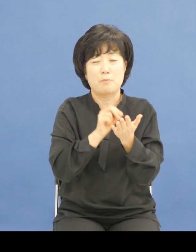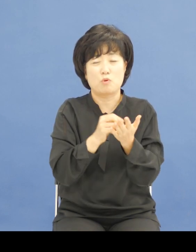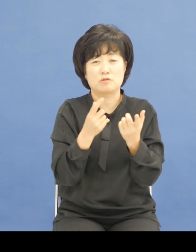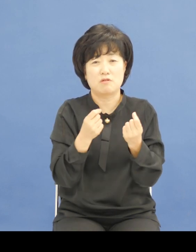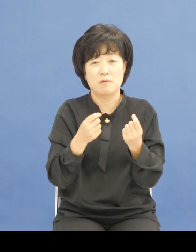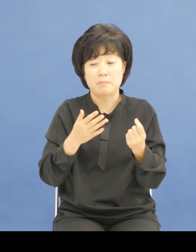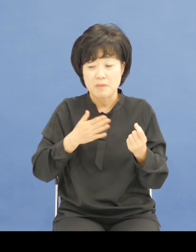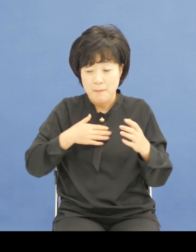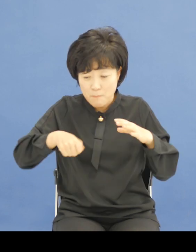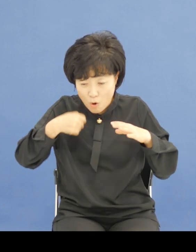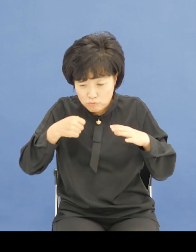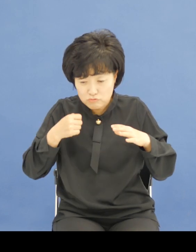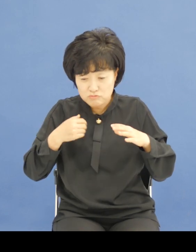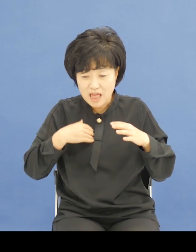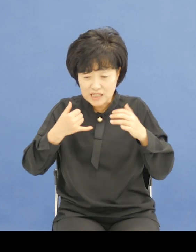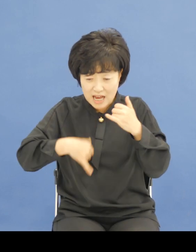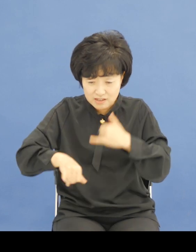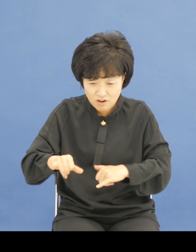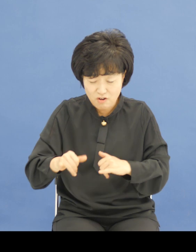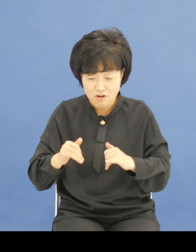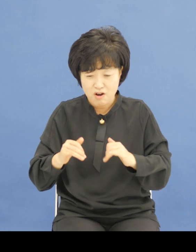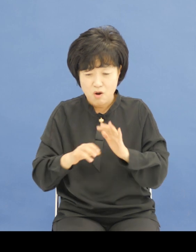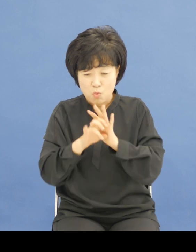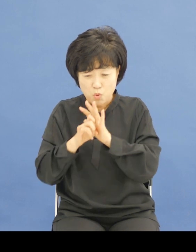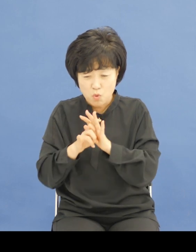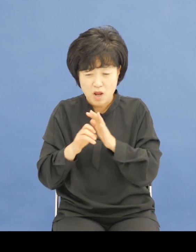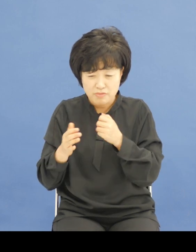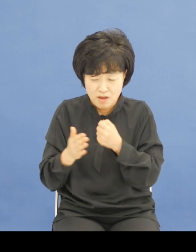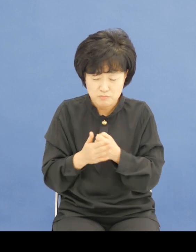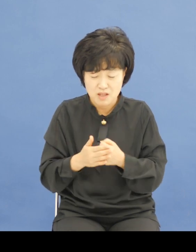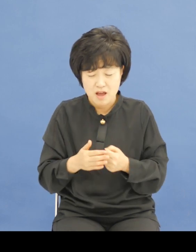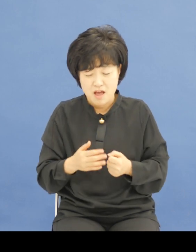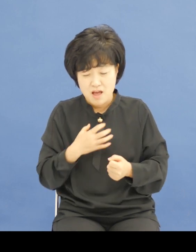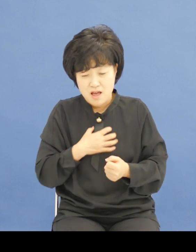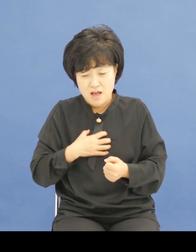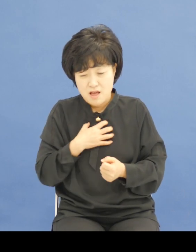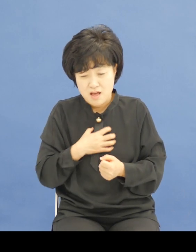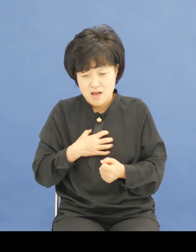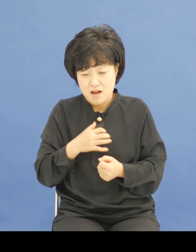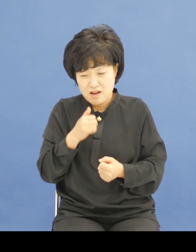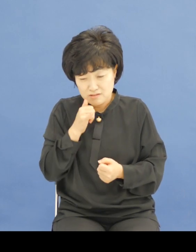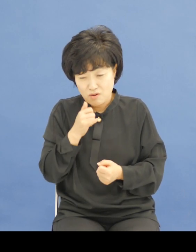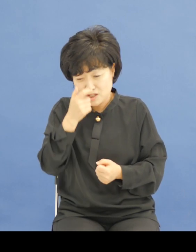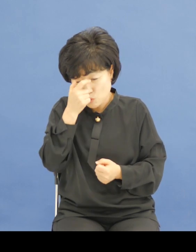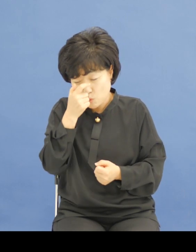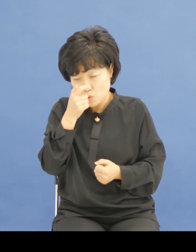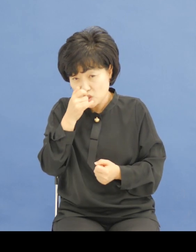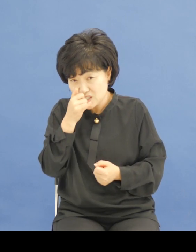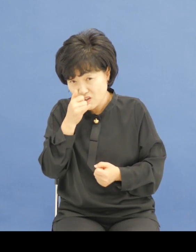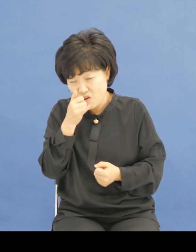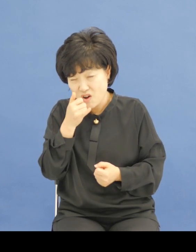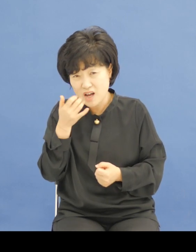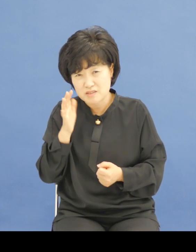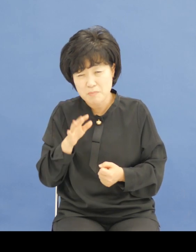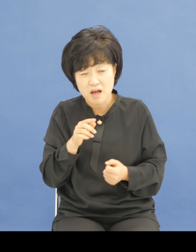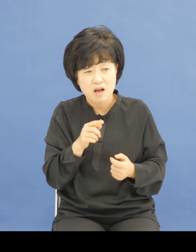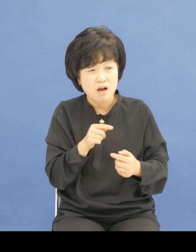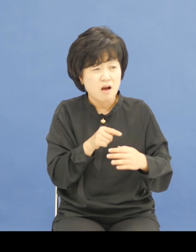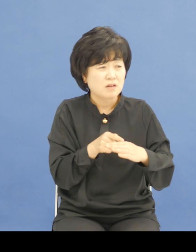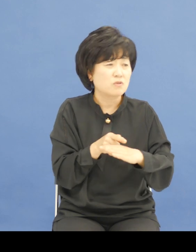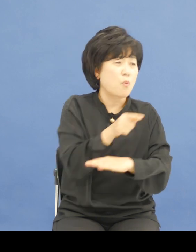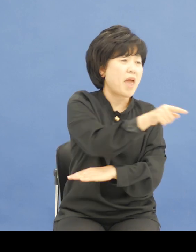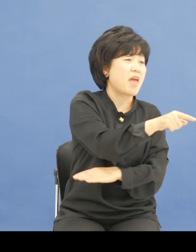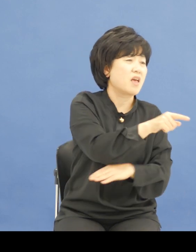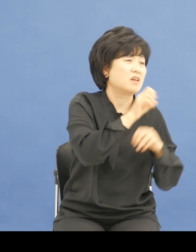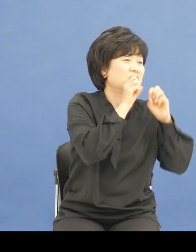내 먹고 살 일, 뭐 내 아이들을 위해서 이 코로나가 빨리 끝났으면 좋겠다라고 기도를 하지만 정말 보이지 않는 이 땅끝에서는 이